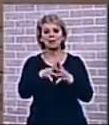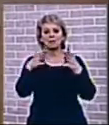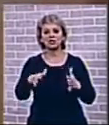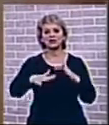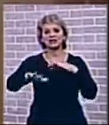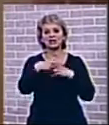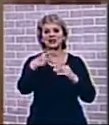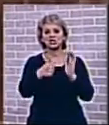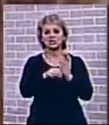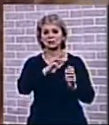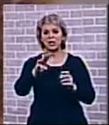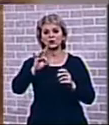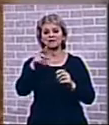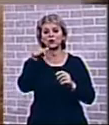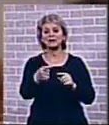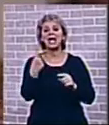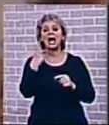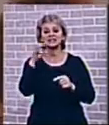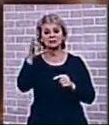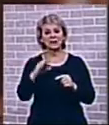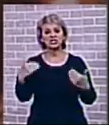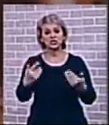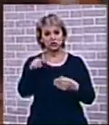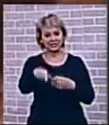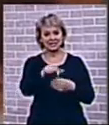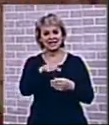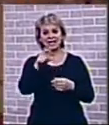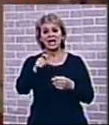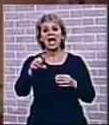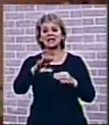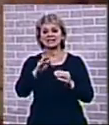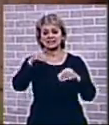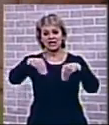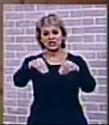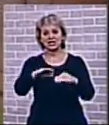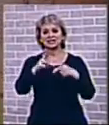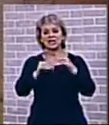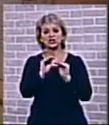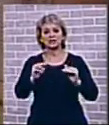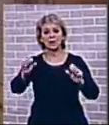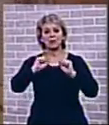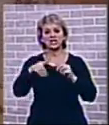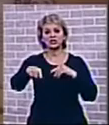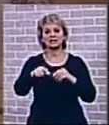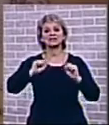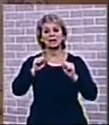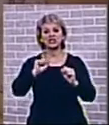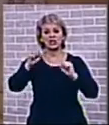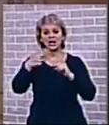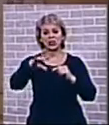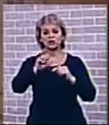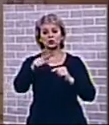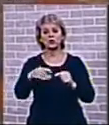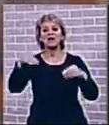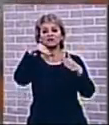большого двора – 26 миллионов рублей и 1% жителей. Это озеленение, строительство детской площадки и спортивность с тренажерами.